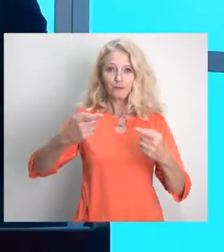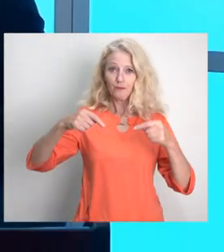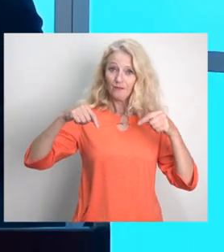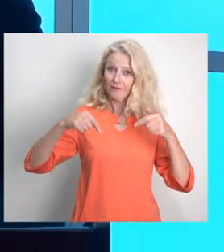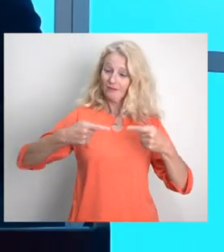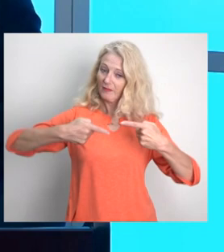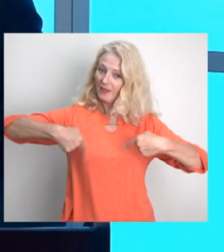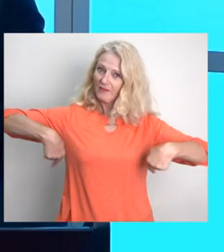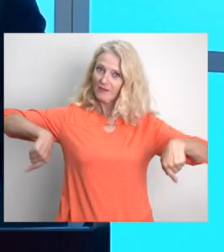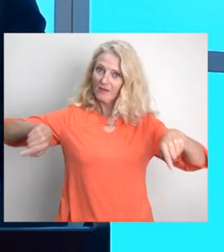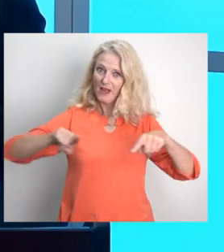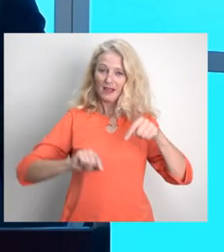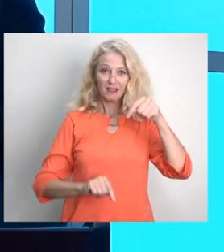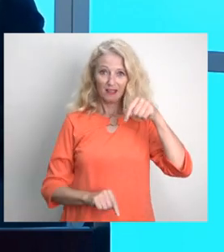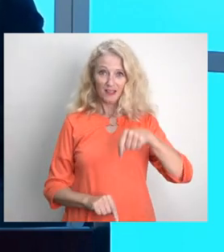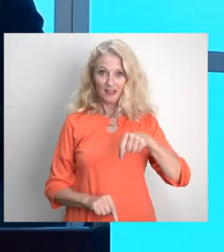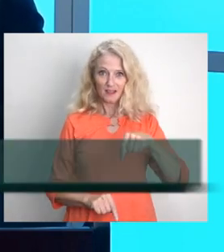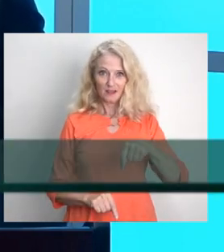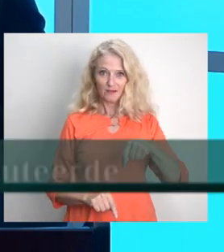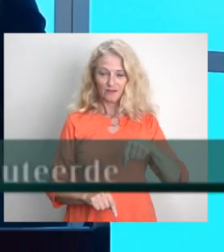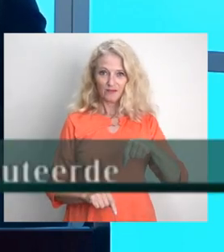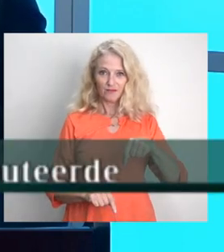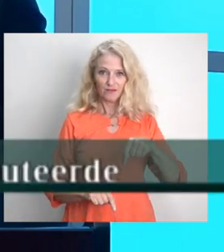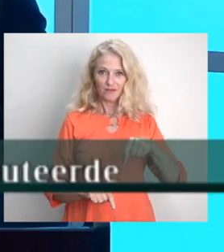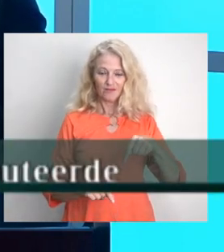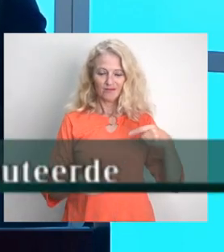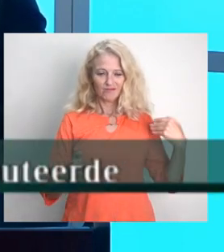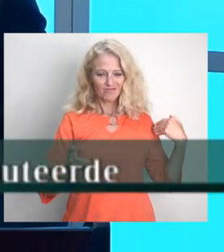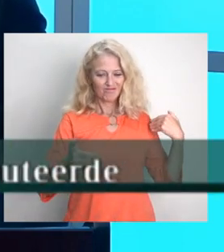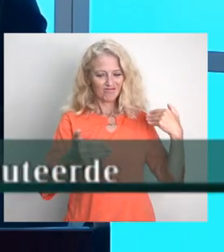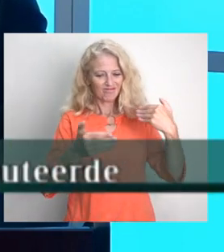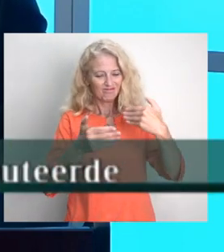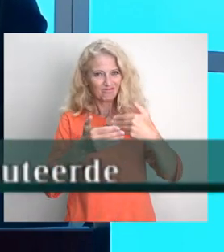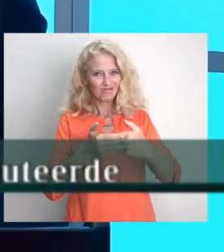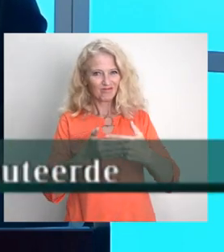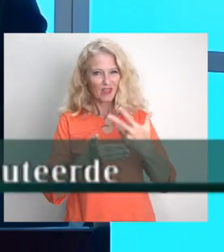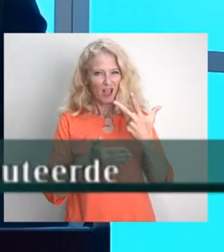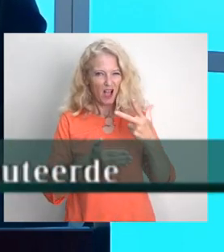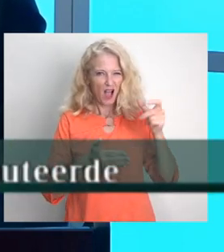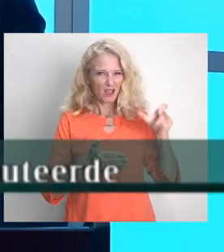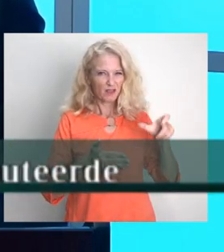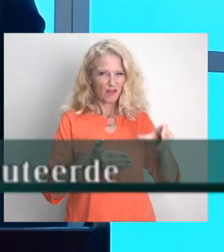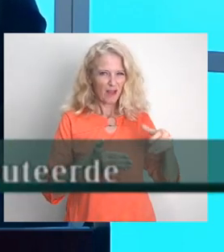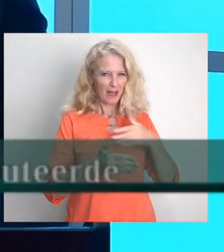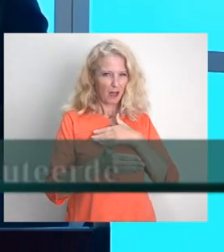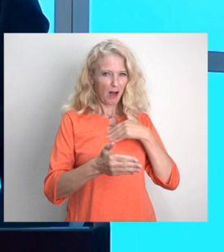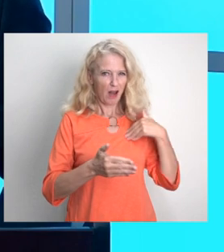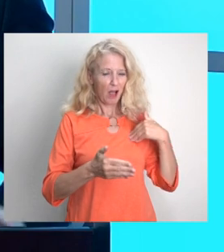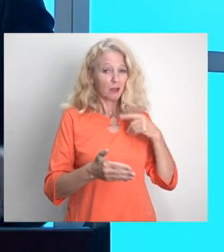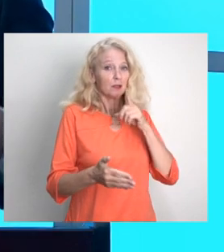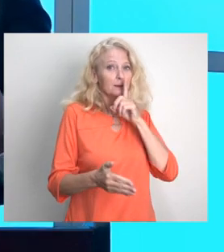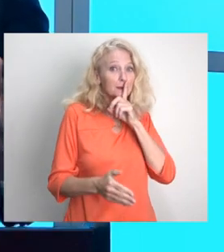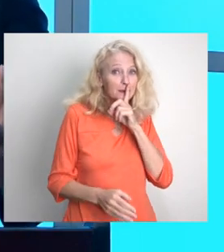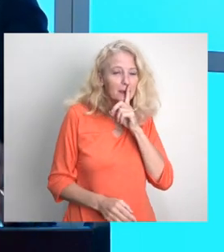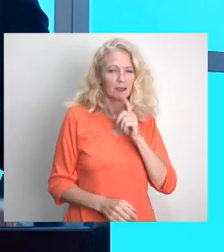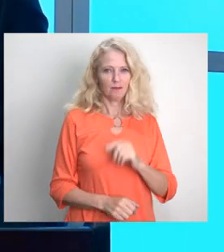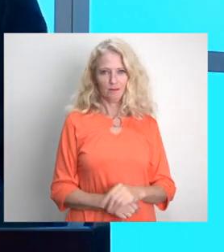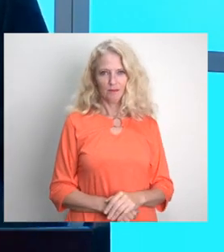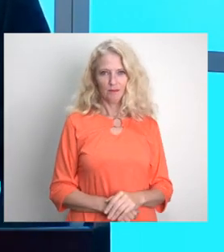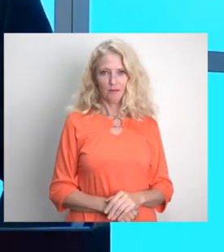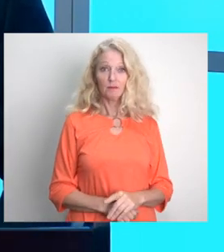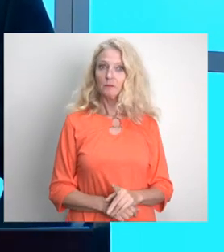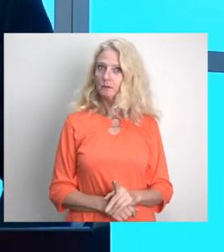Wij als gedeputeerden de laatste acht weken niet veel van ons hebben laten horen.